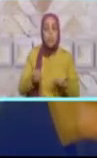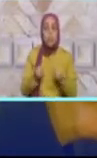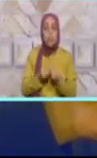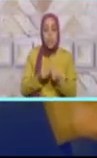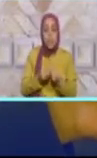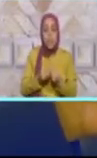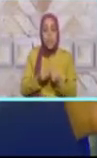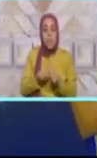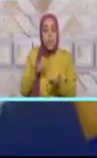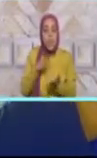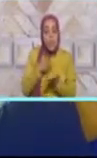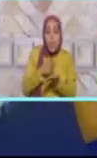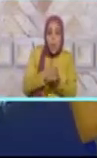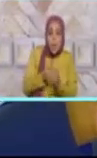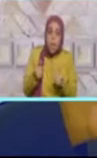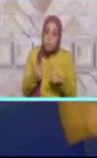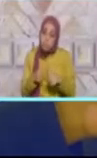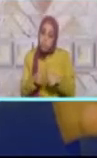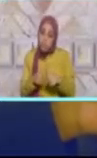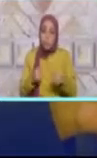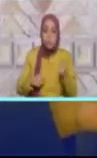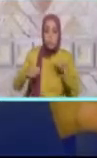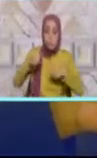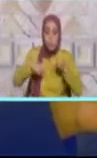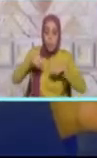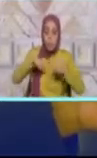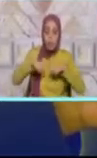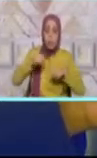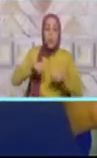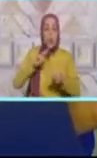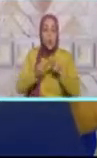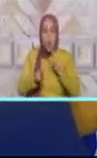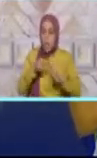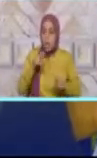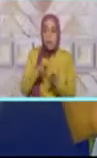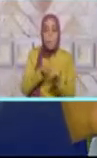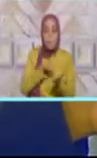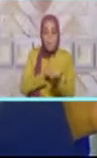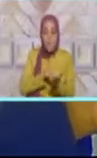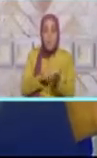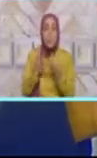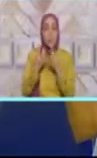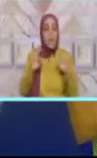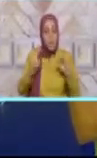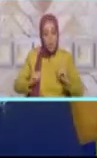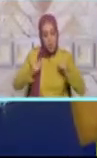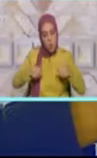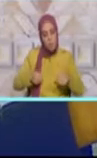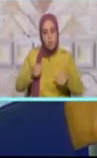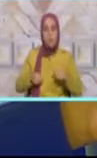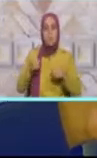التراخيص منها الصرف الصناعي وغير ذلك. كل ذلك بدأ التسهيل للنهوض بحركة